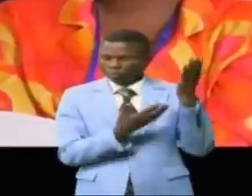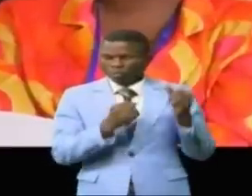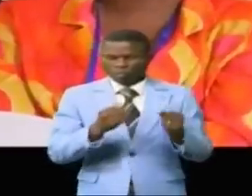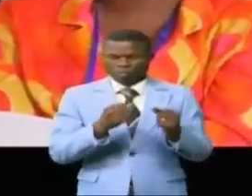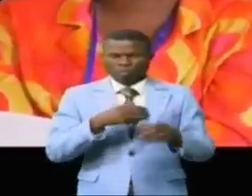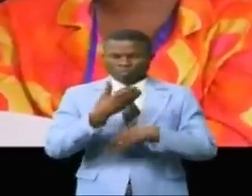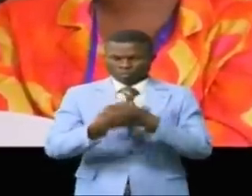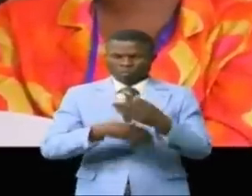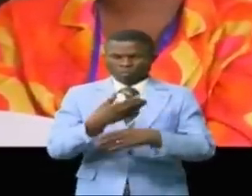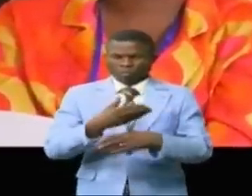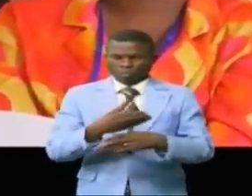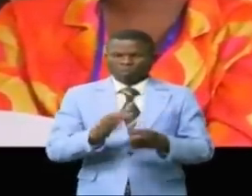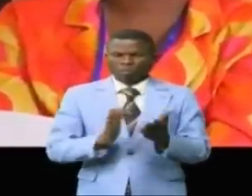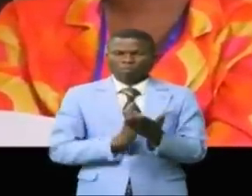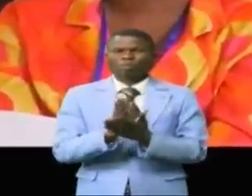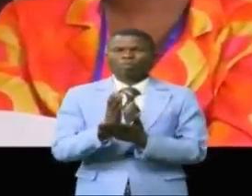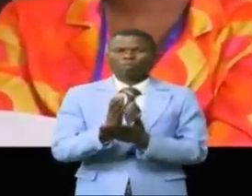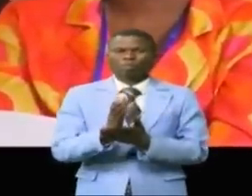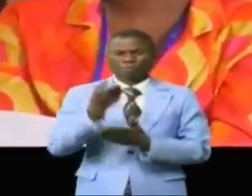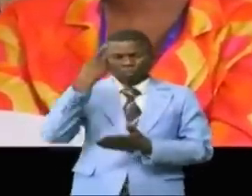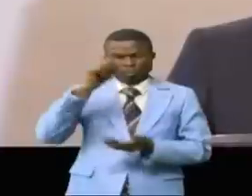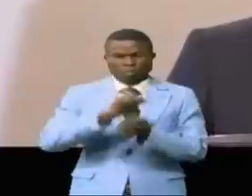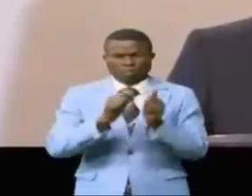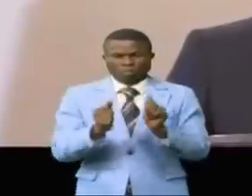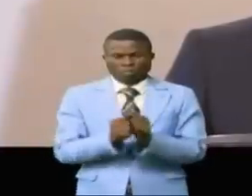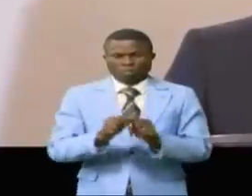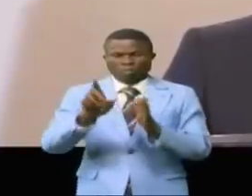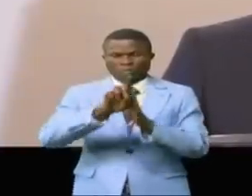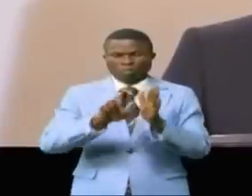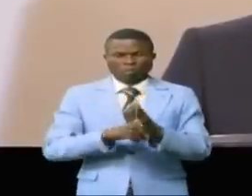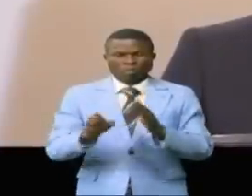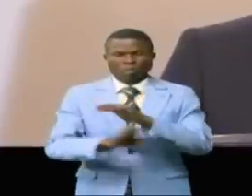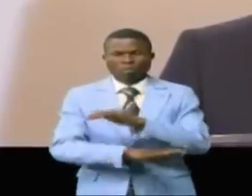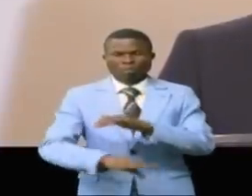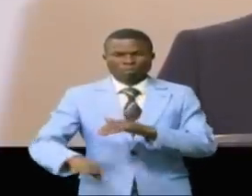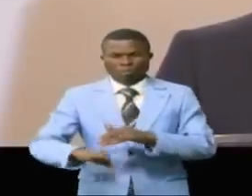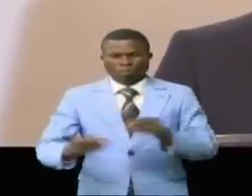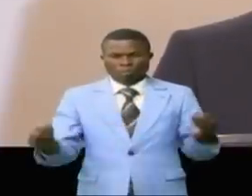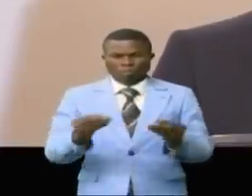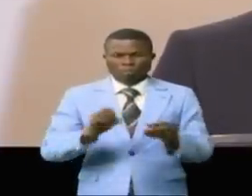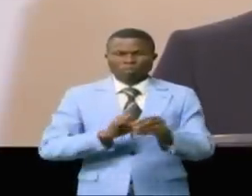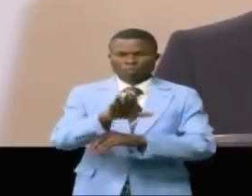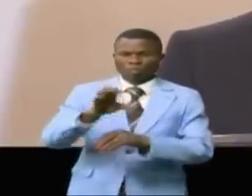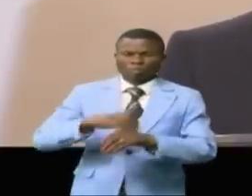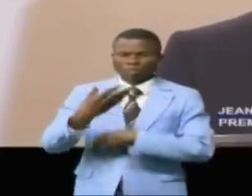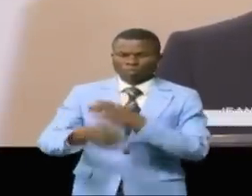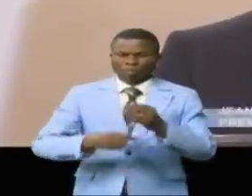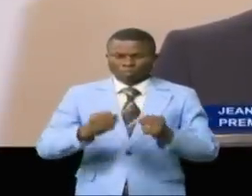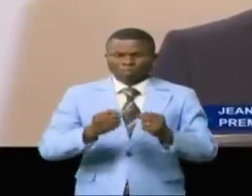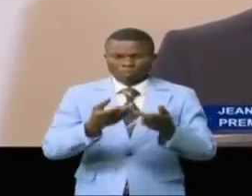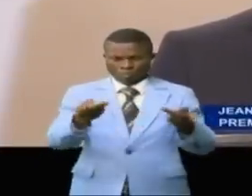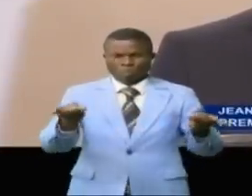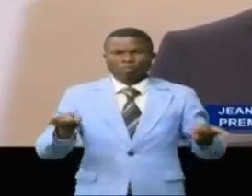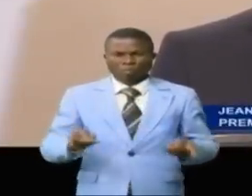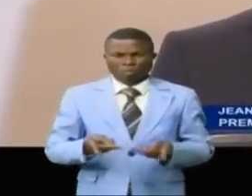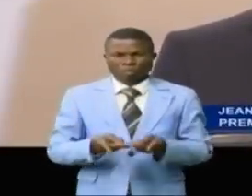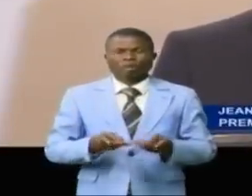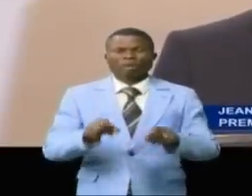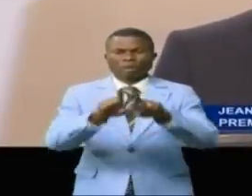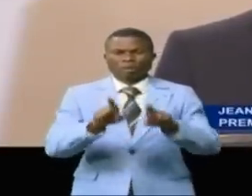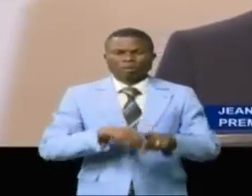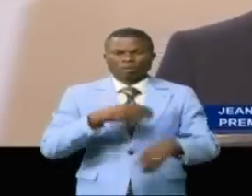s'accorder une bonne fois pour toutes sur les derniers réglages afin de déployer tous nos efforts sur terrain et de